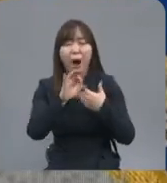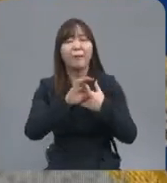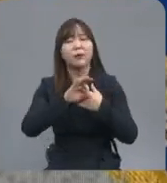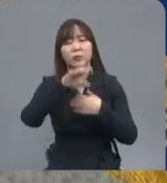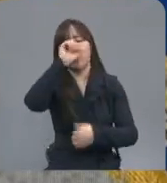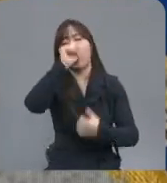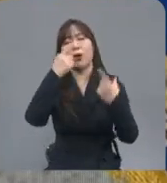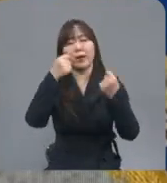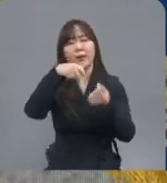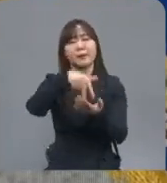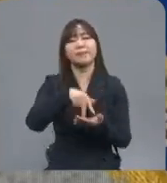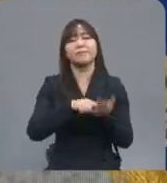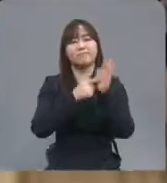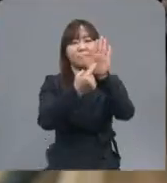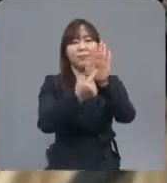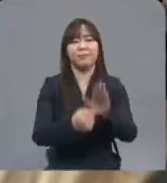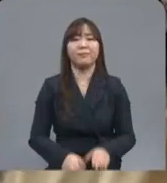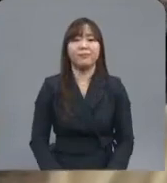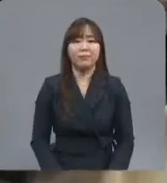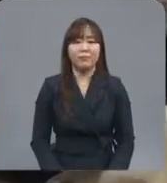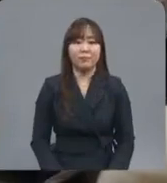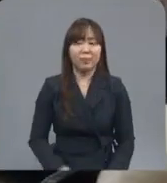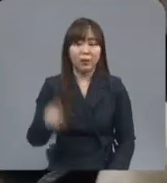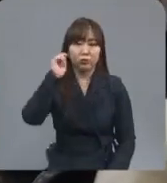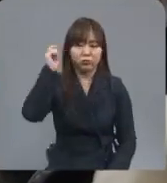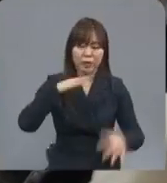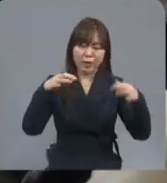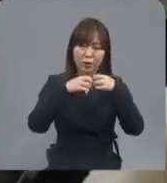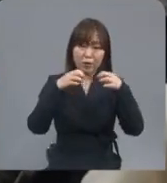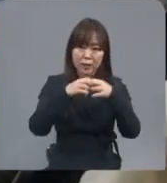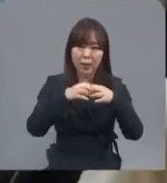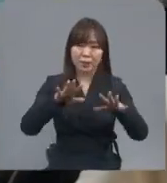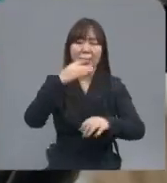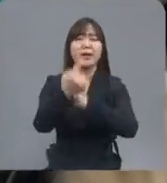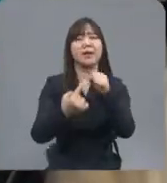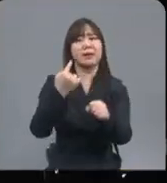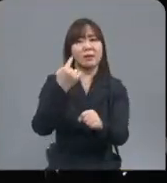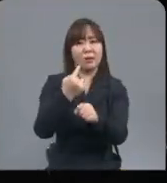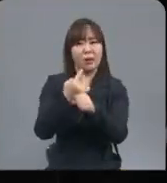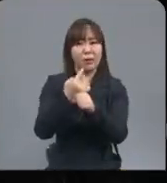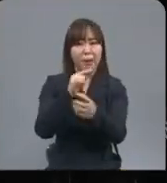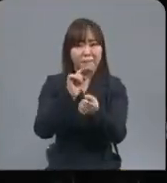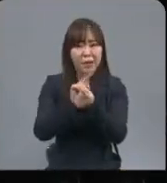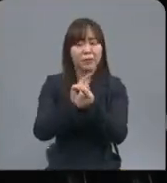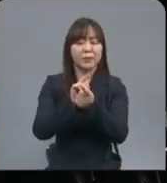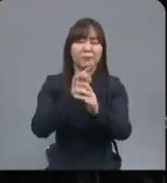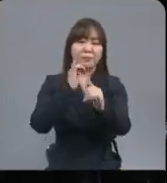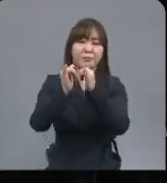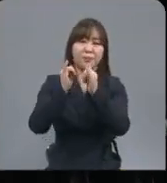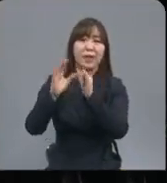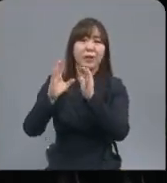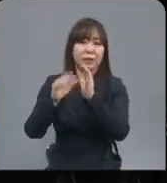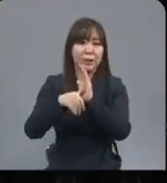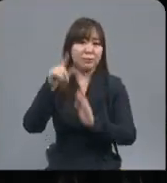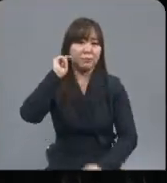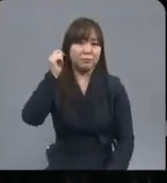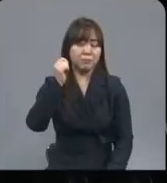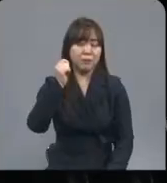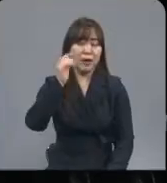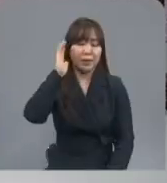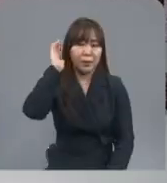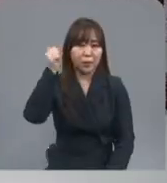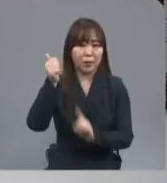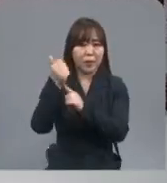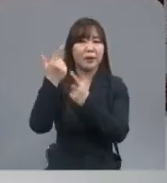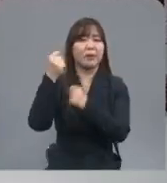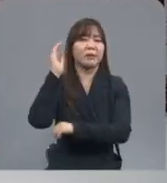jalinski a tenu ses propos vendredi dernier lors d'une conférence de presse organisée à l'occasion des 1 an de la guerre en Ukraine